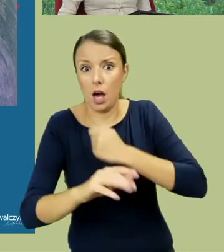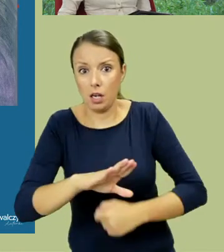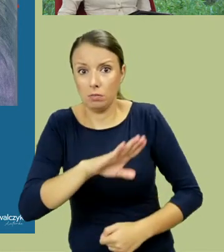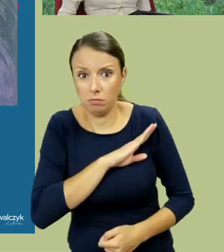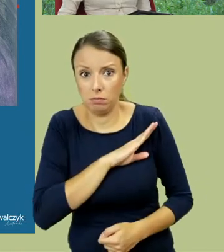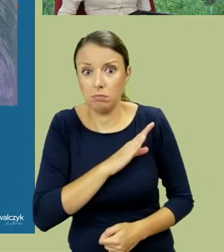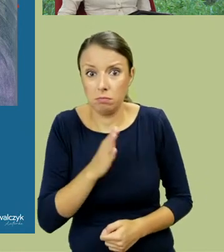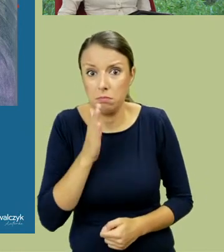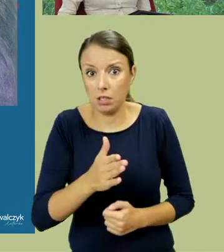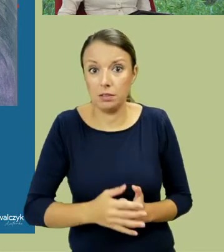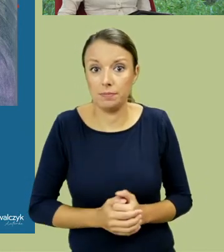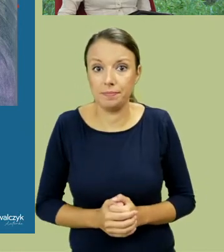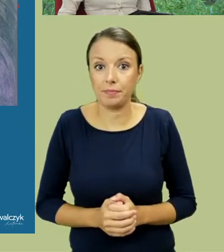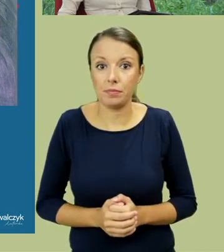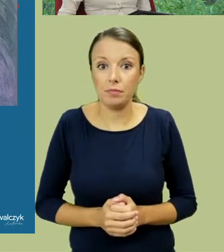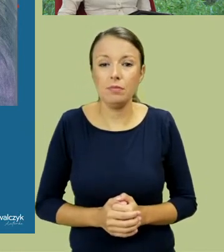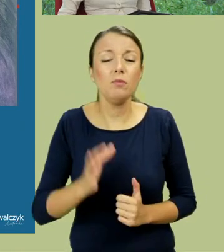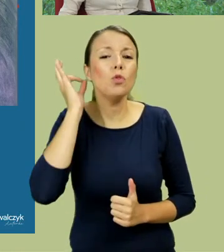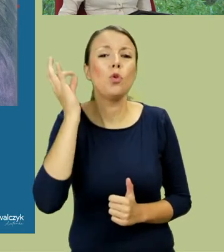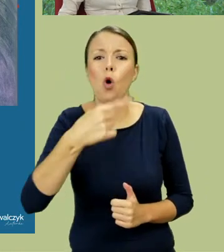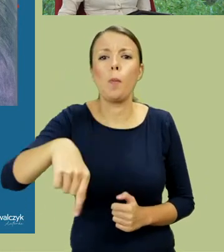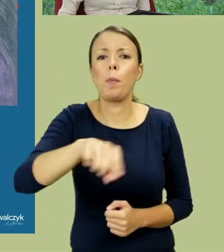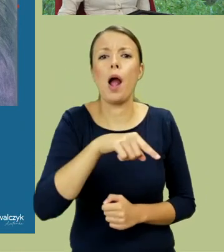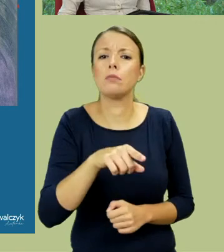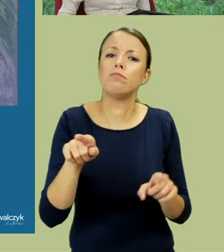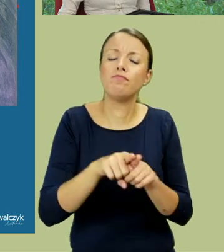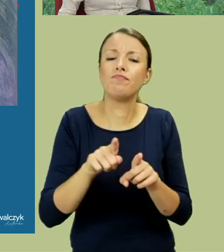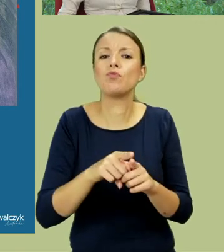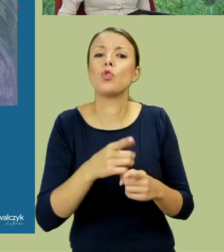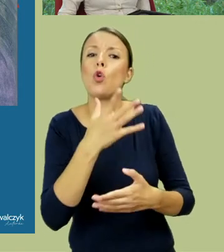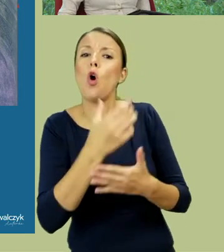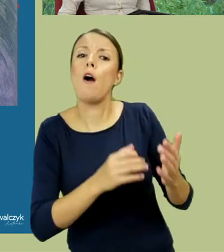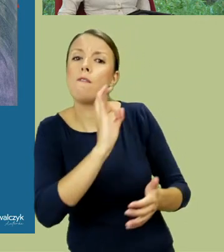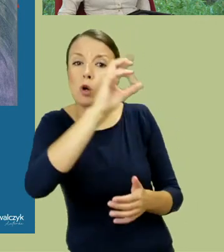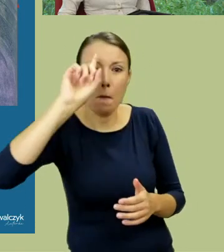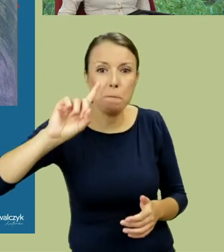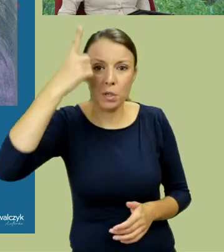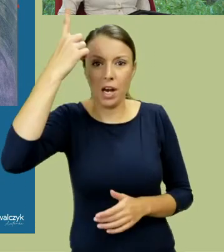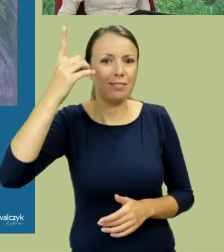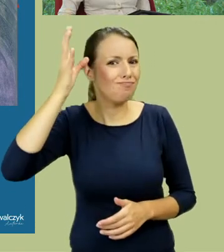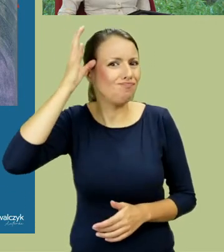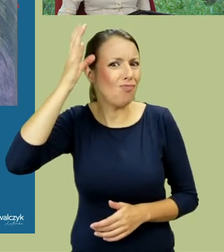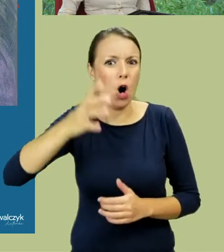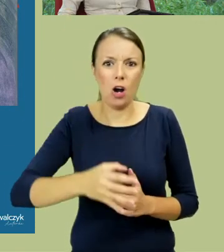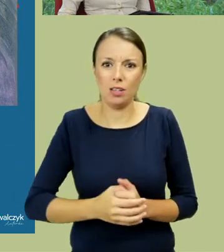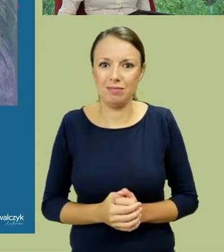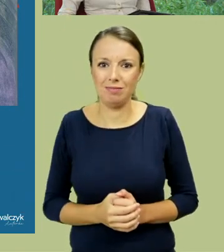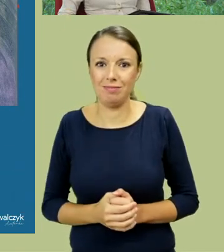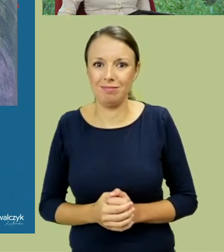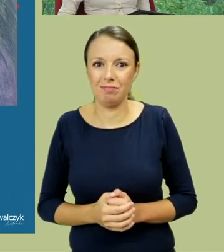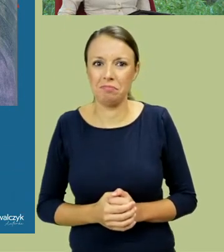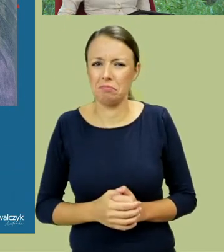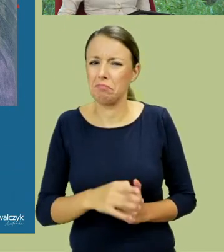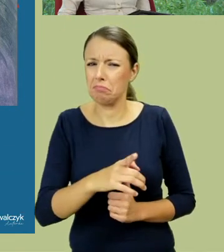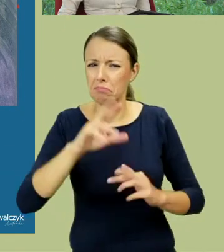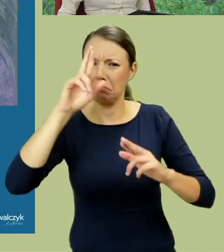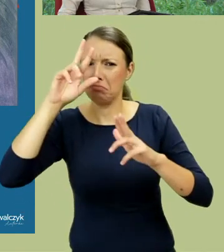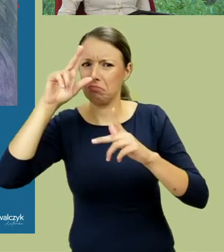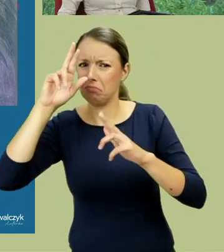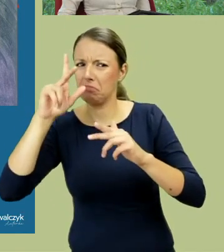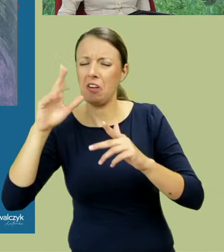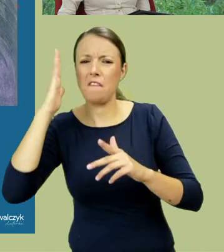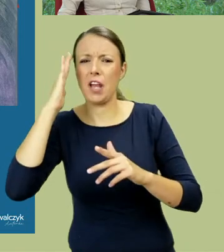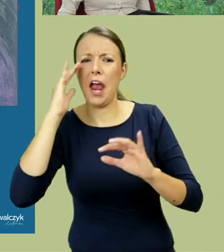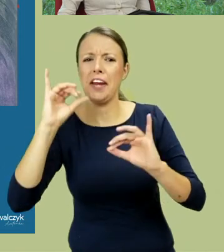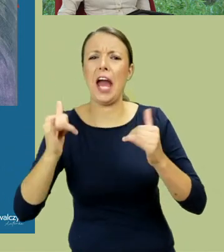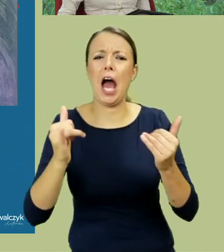jednej strony ówczesną, oczywiście swój spryt, inteligencję, świetne rozeznanie logistyczne